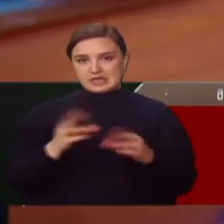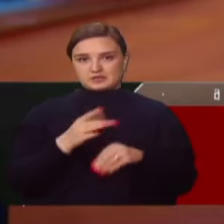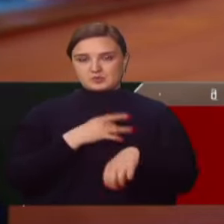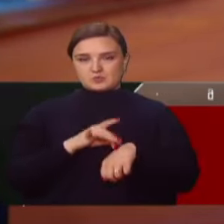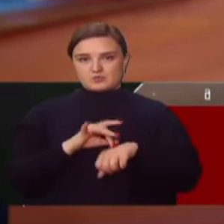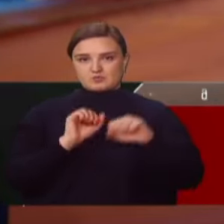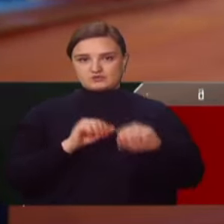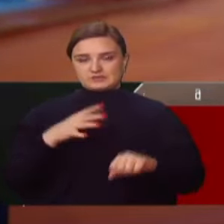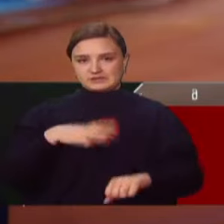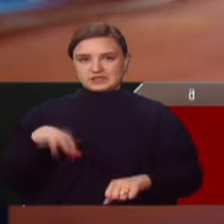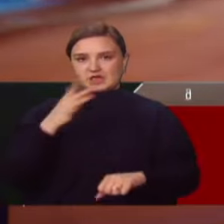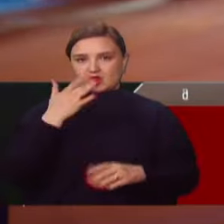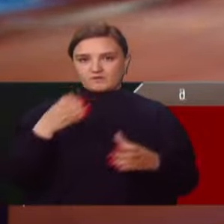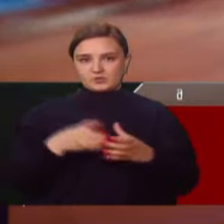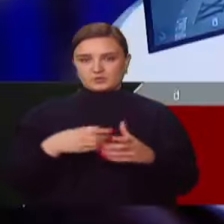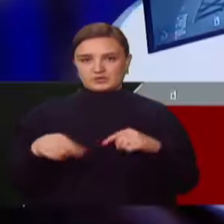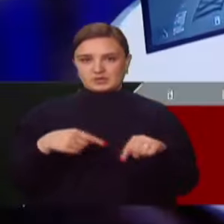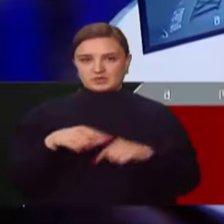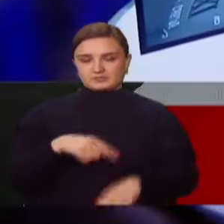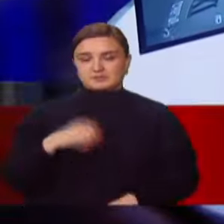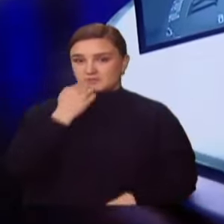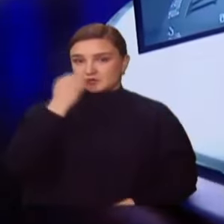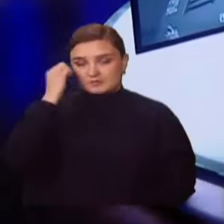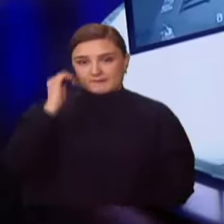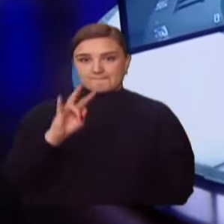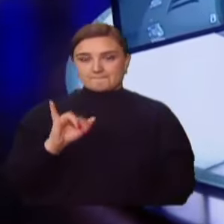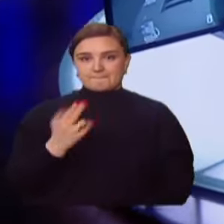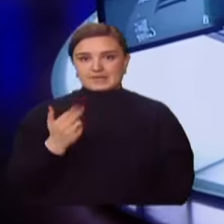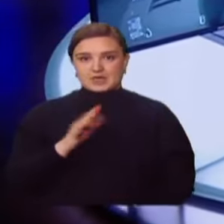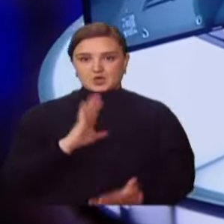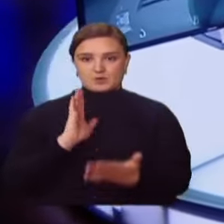უგულშემატკიროთ საქართველოს ეროვნულ ნაკრებს. მადლობა. ნიკა ბერაძე საუბრობდა პირდაპირ ეთერში.